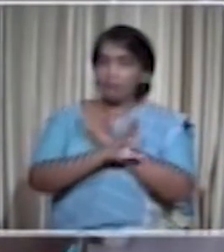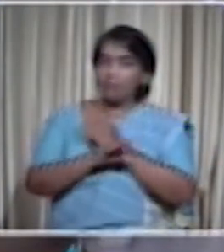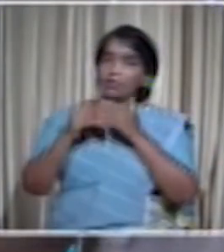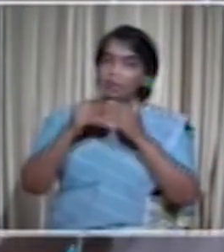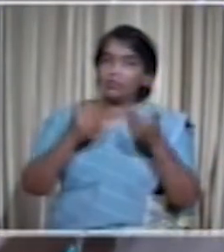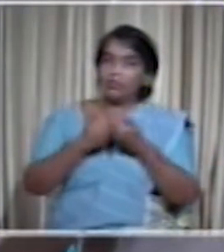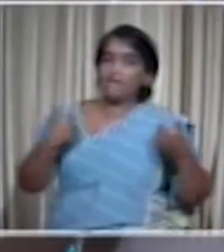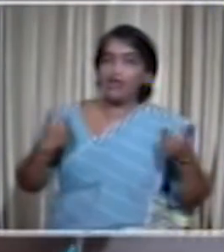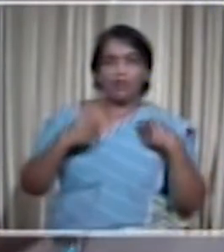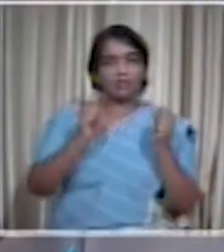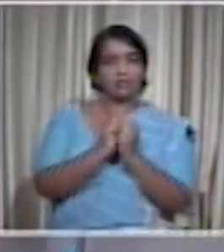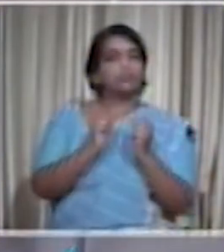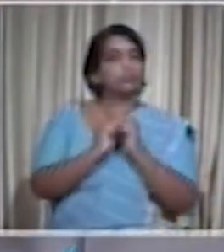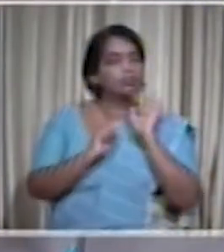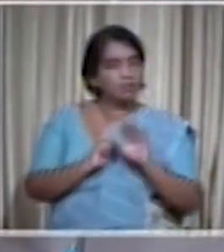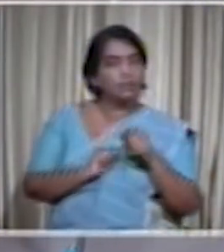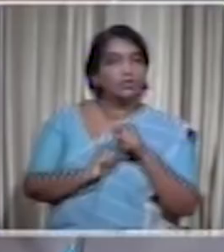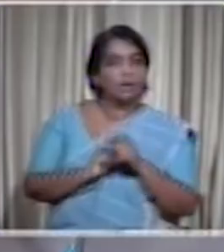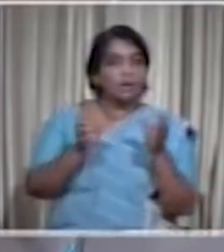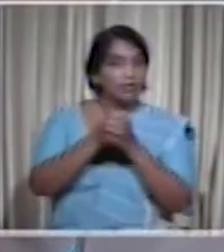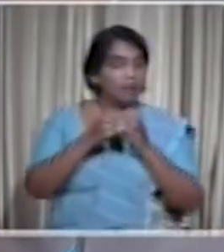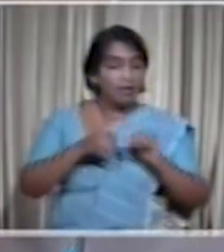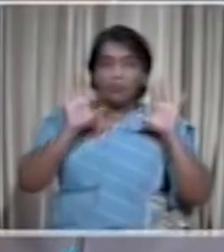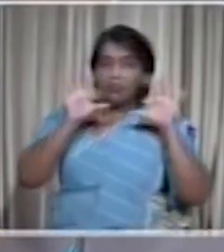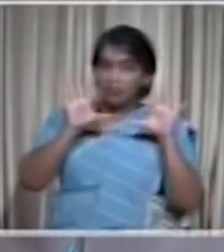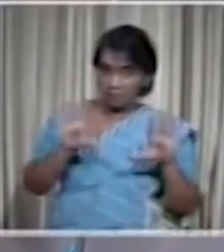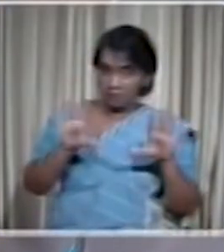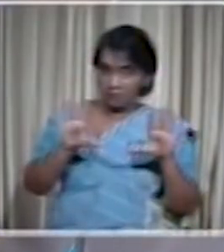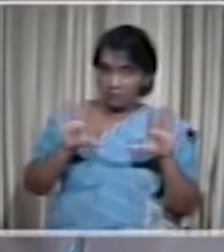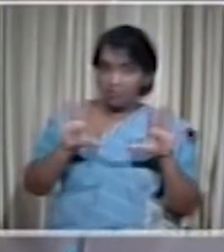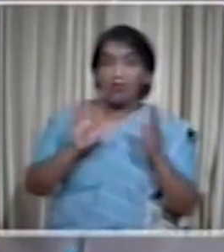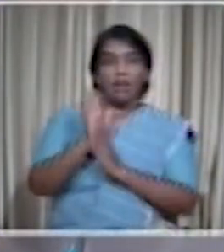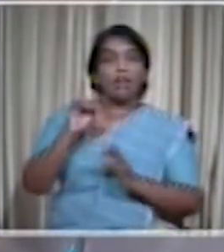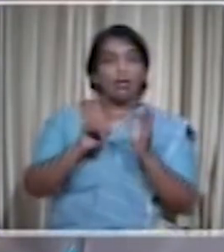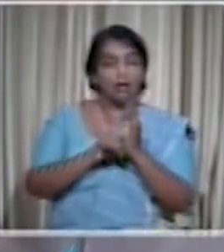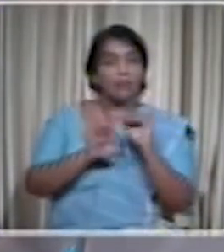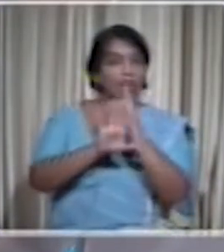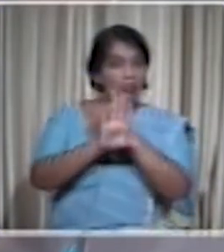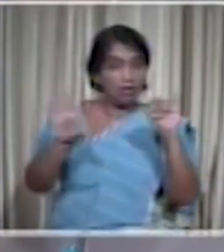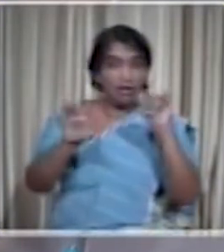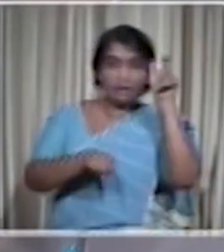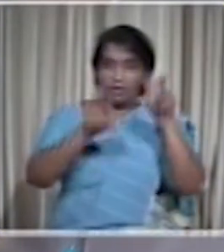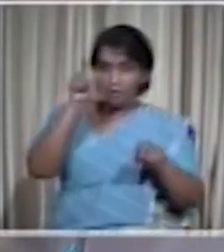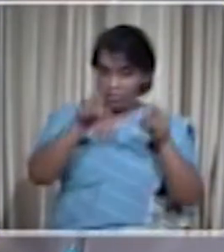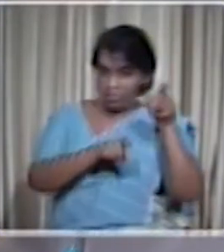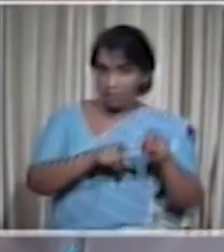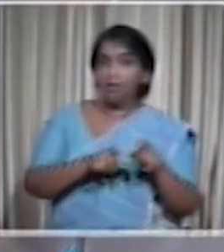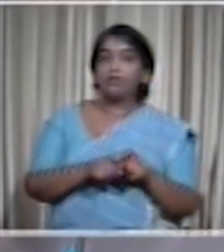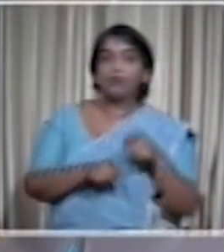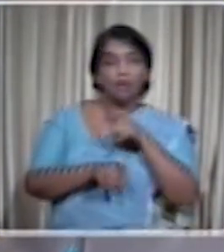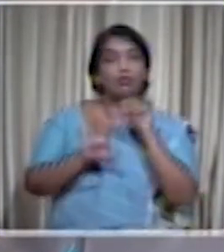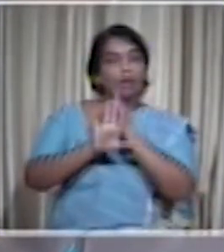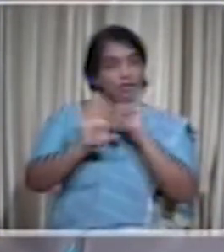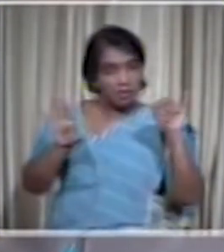ස්වාධීනව කටයුතු කළා. ඒ පක්ෂ 10ේ මන්ත්‍රීවරු 16ක ප්‍රමාණයක් ඒ 16